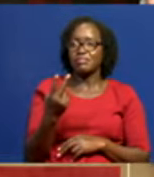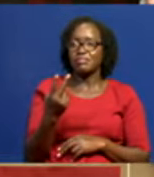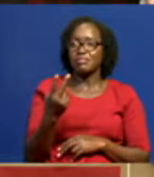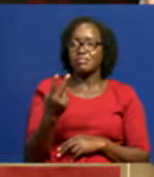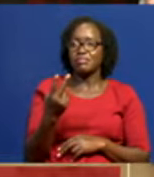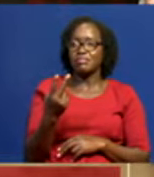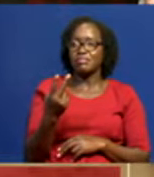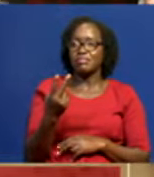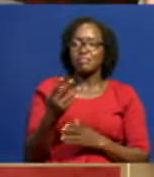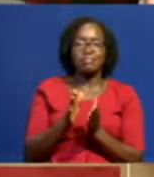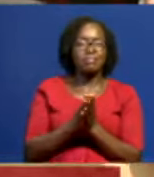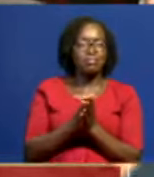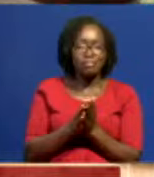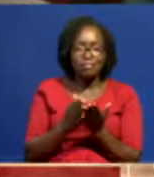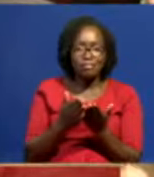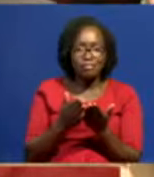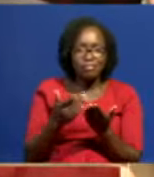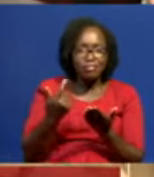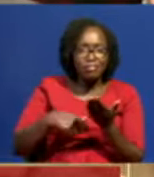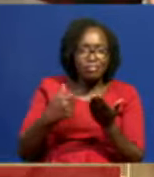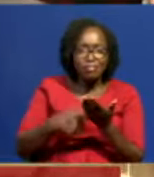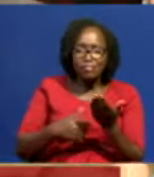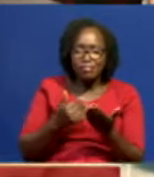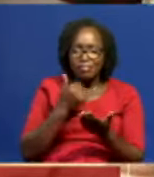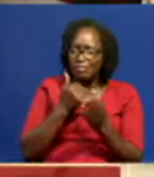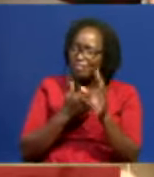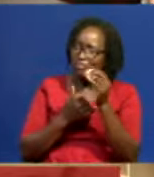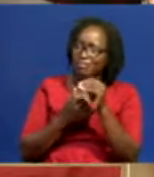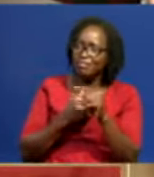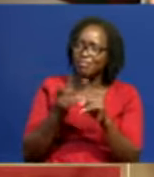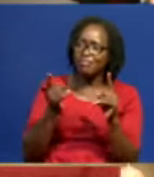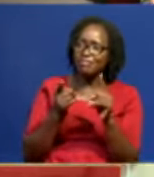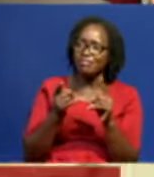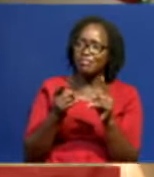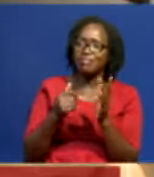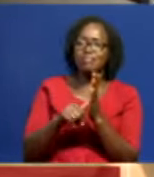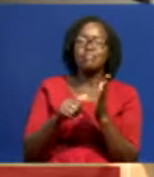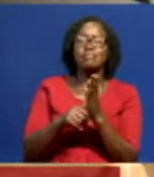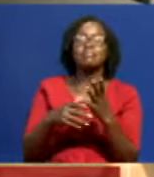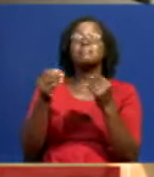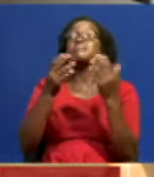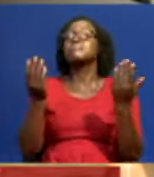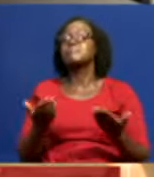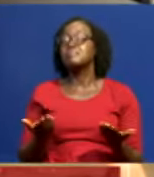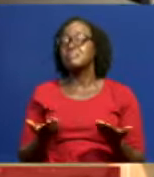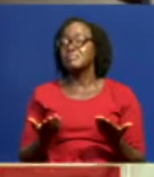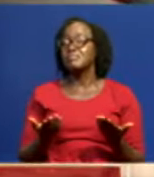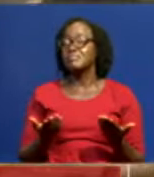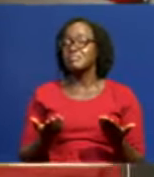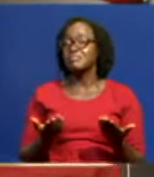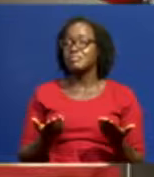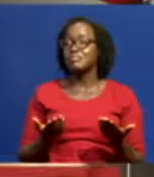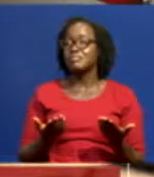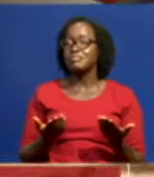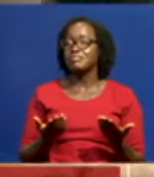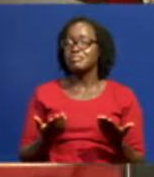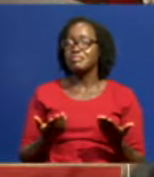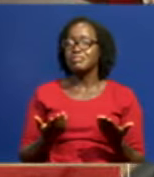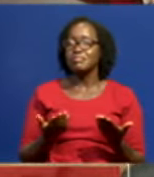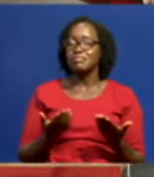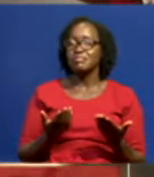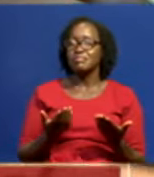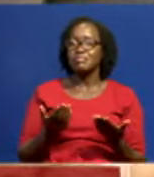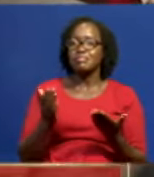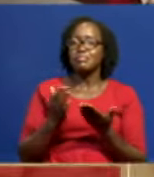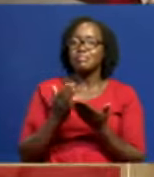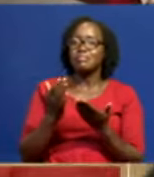inaokotwa. Na sio makosa, lakini sida ni inaenda wapi. Mwaka ingine tunakuja